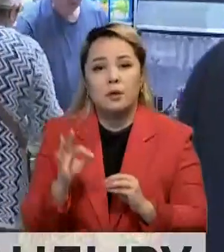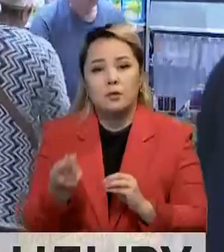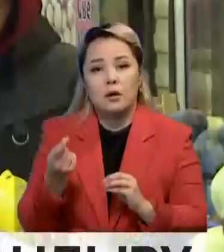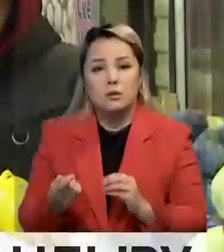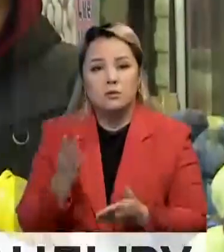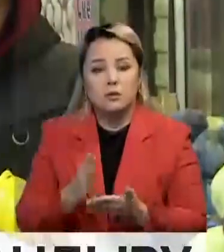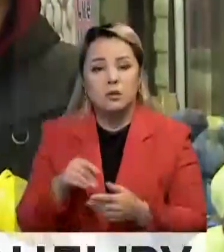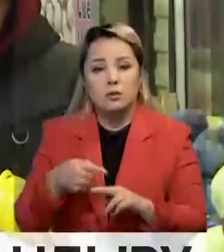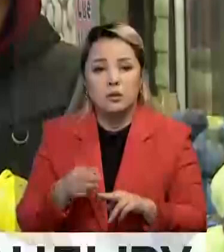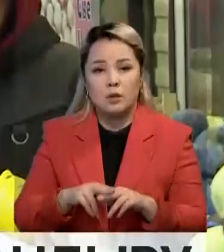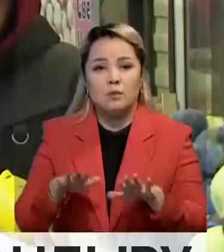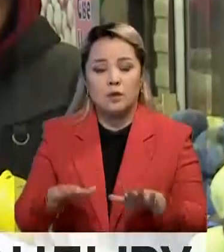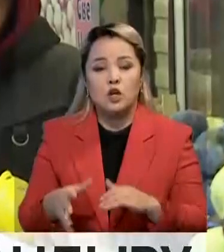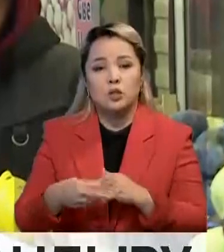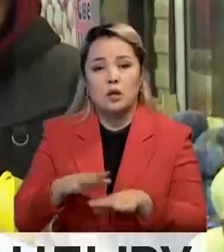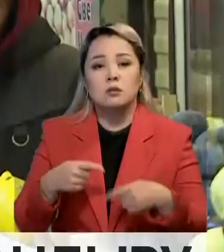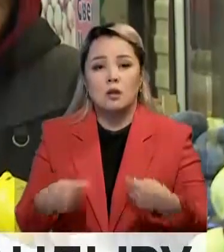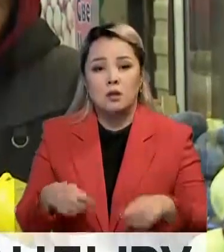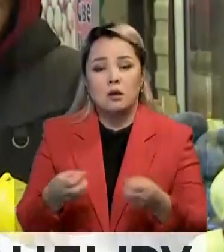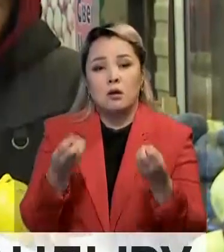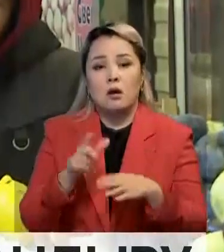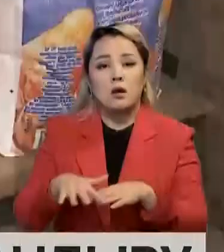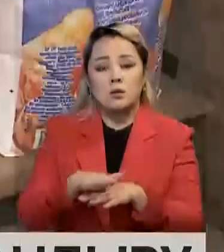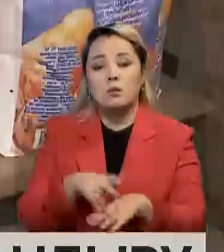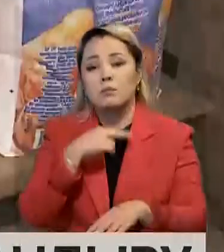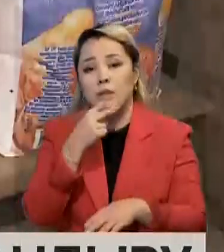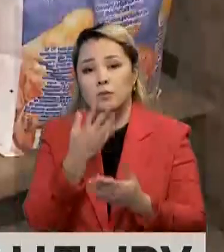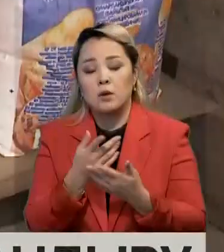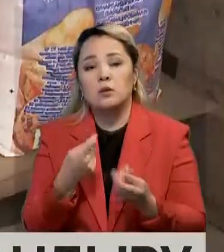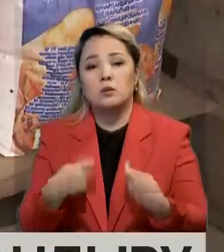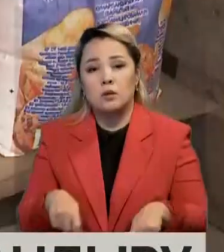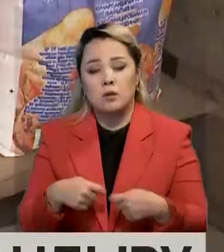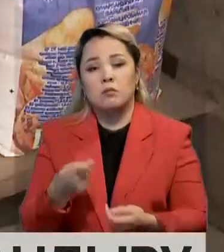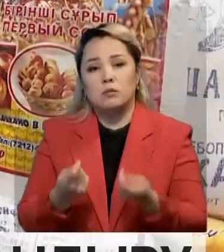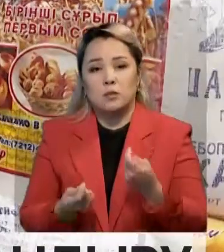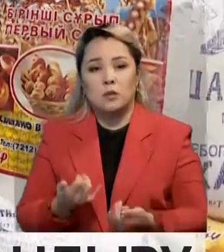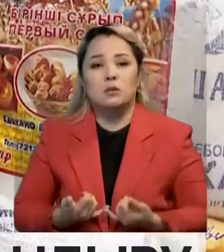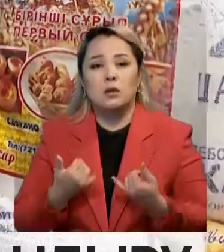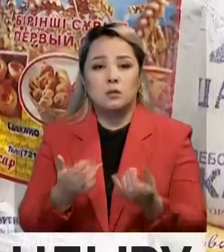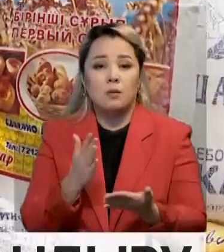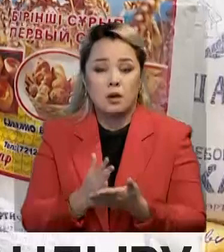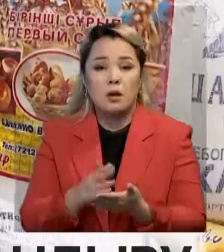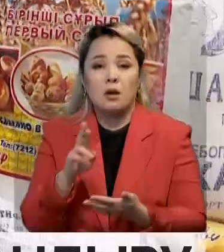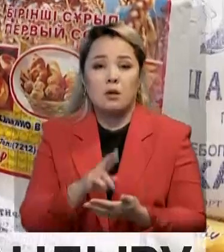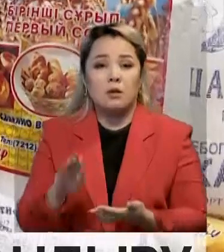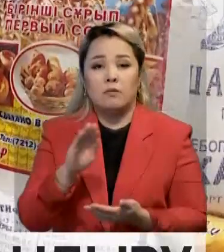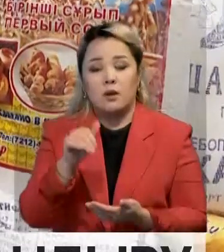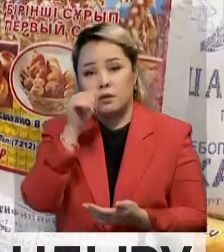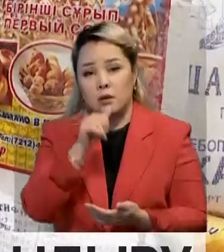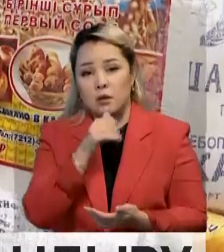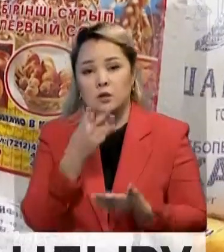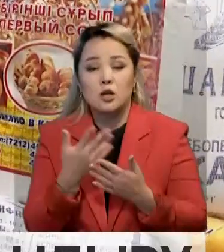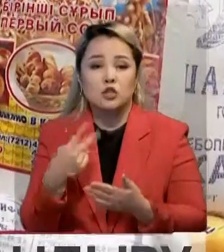шығар. Жергілікті сатушылар да қарапайым халықтың қалтасына қарай саудаласып тұрамыз дейді. Январь-февраль айынан салыстырғанда